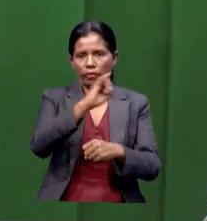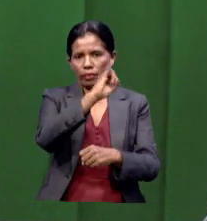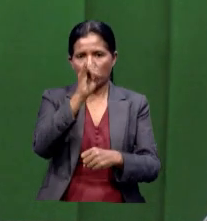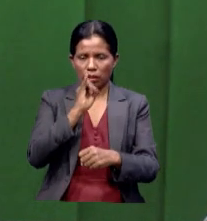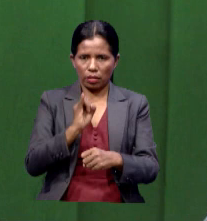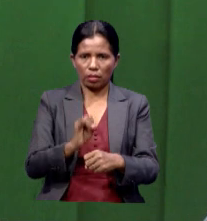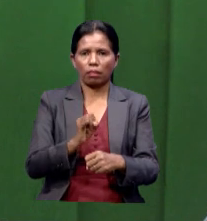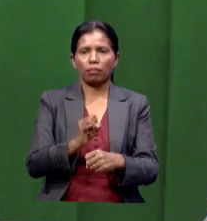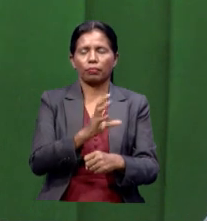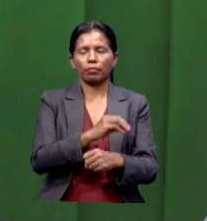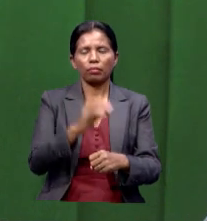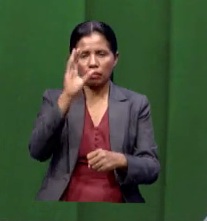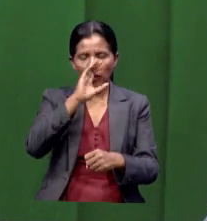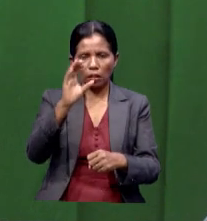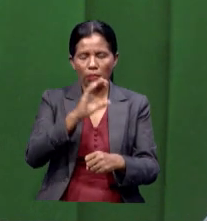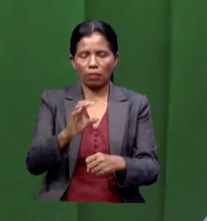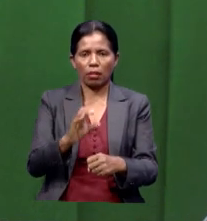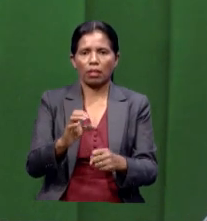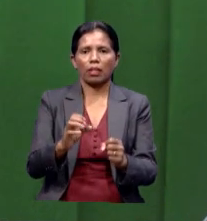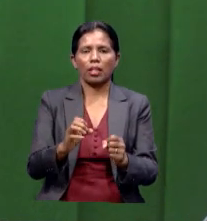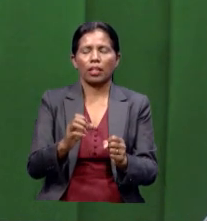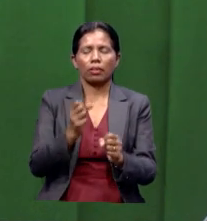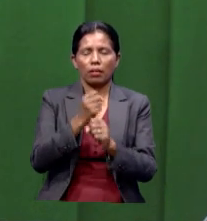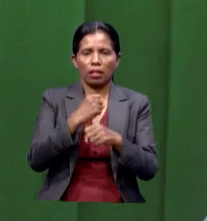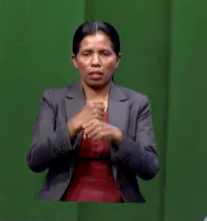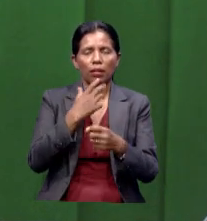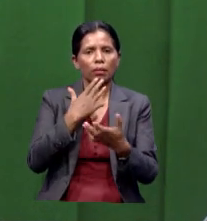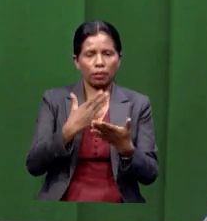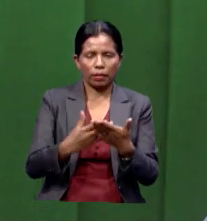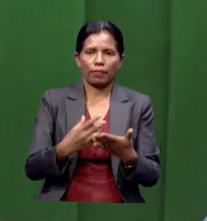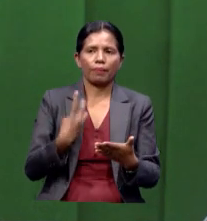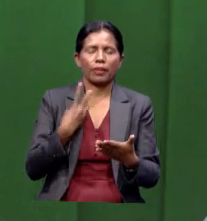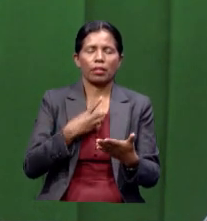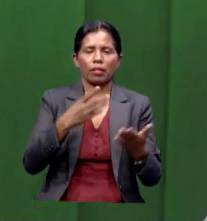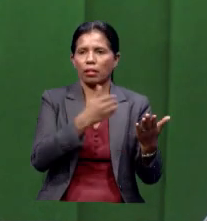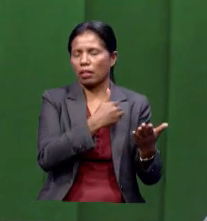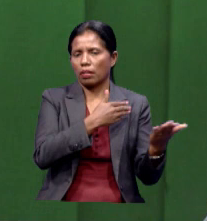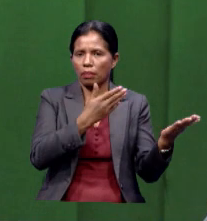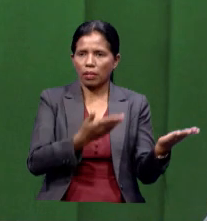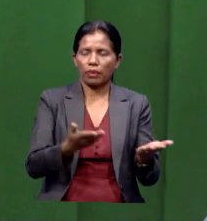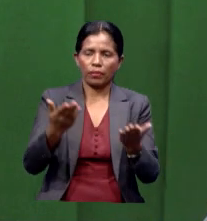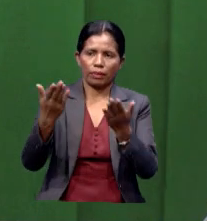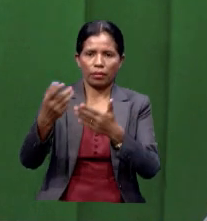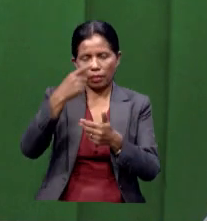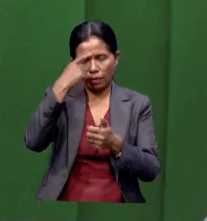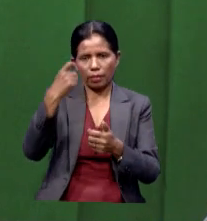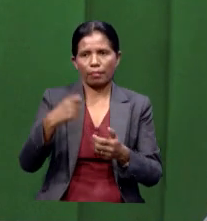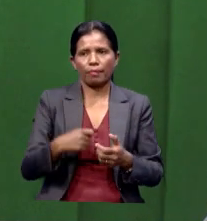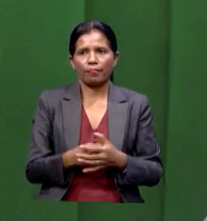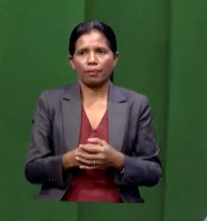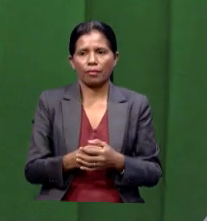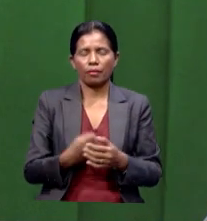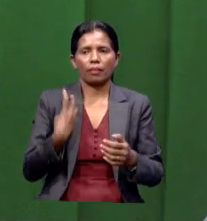halo buka solusaun dia kita sedak bele submit hidane tamba